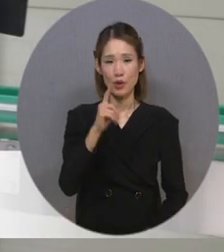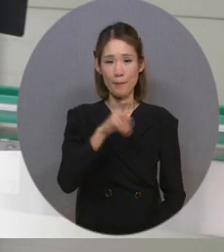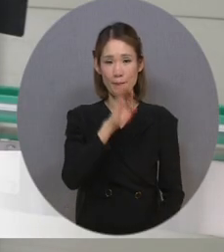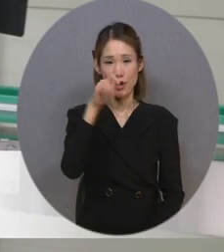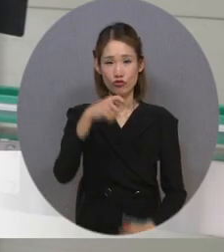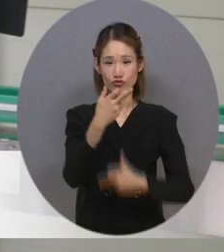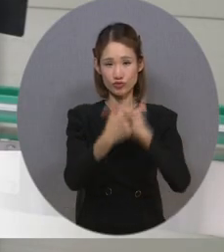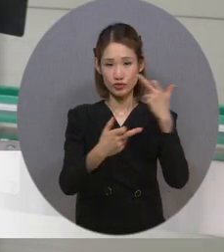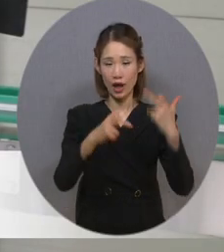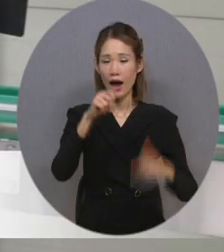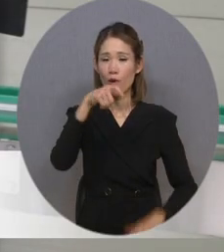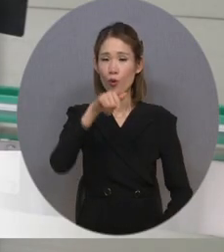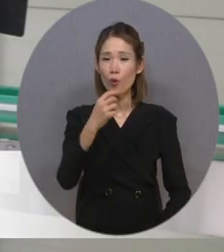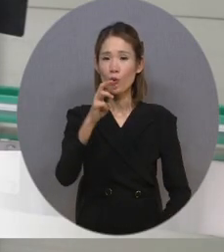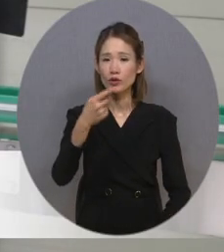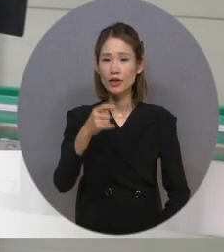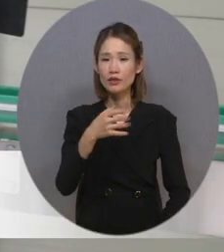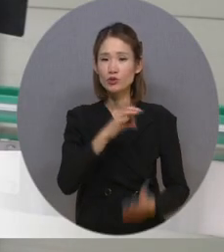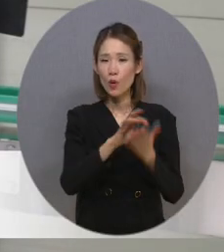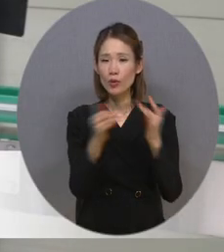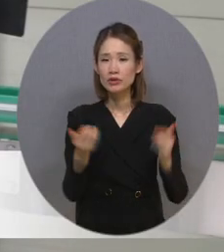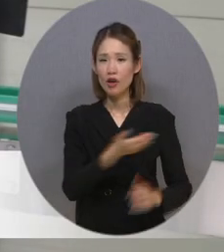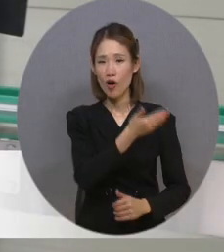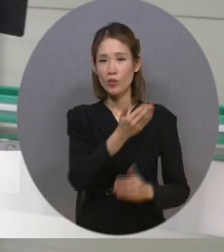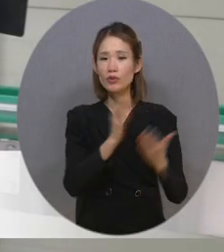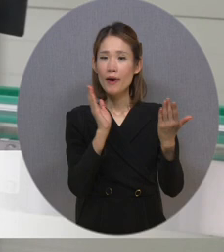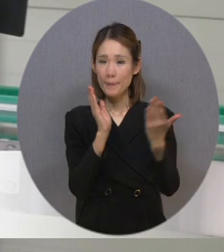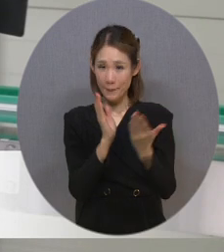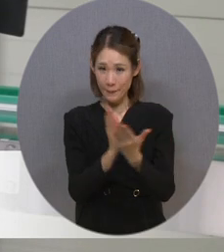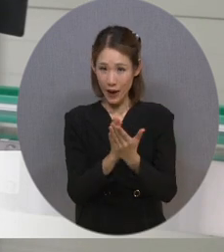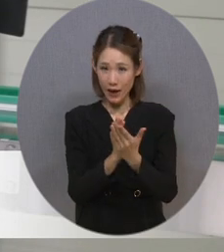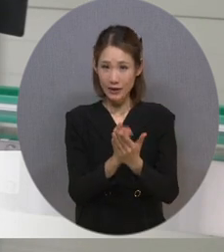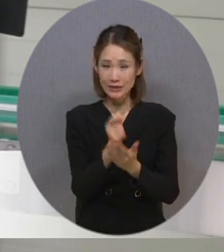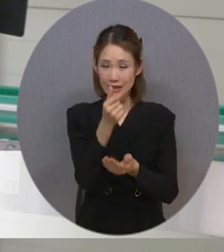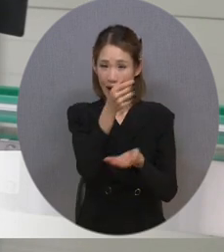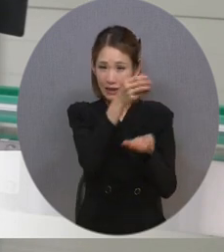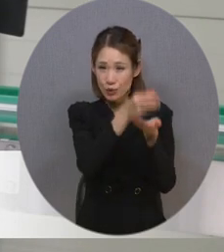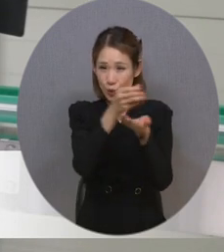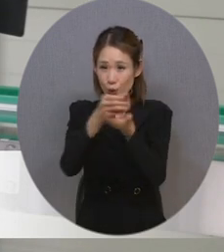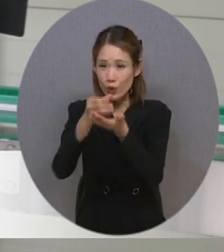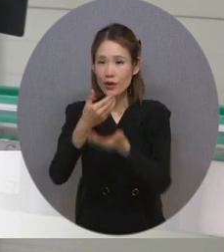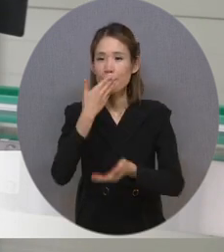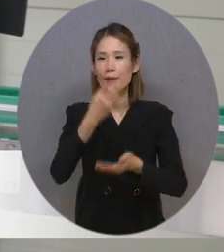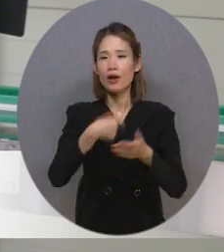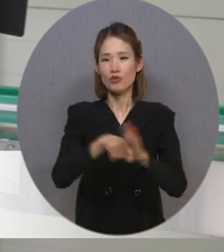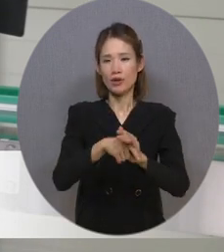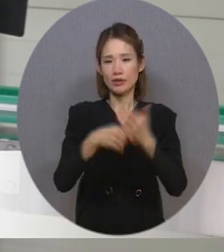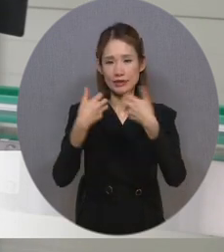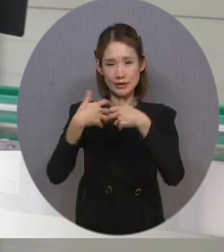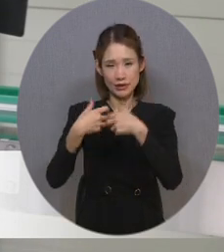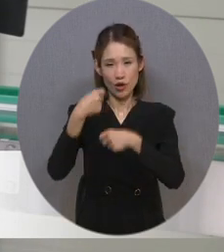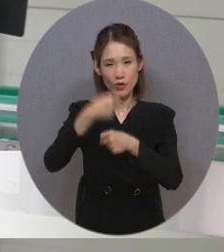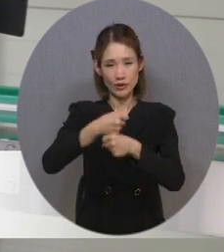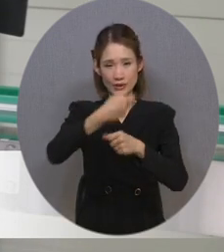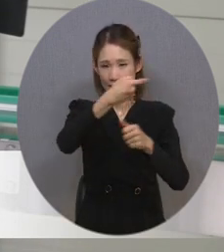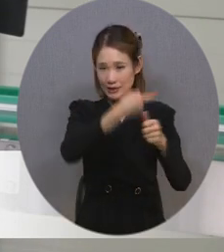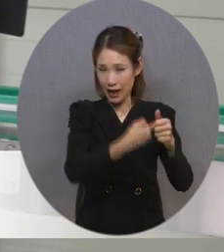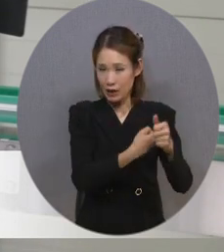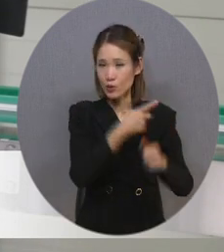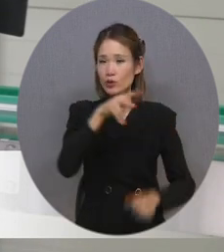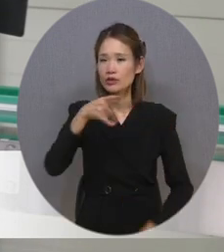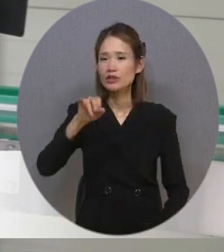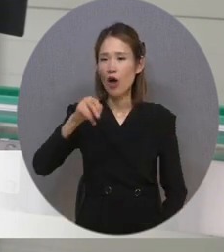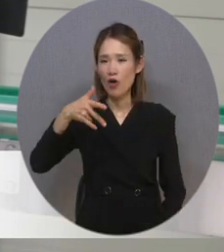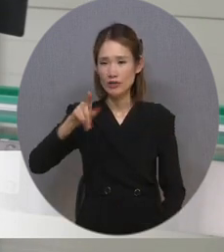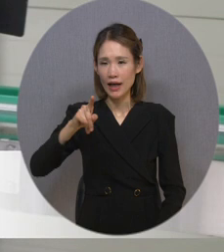백운산 고로쇠가 소비자들의 트렌드에 맞게 소포장이 가능한 시설을 갖춘 자동 정제